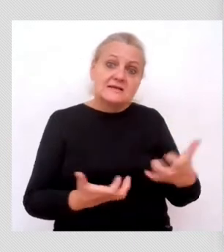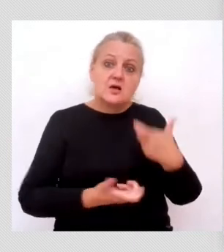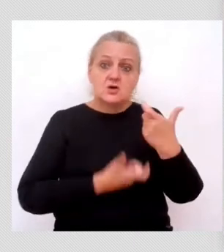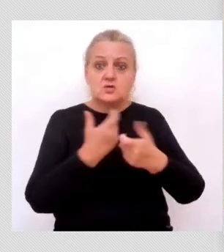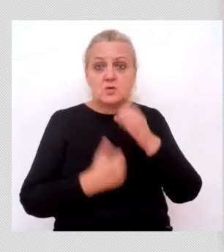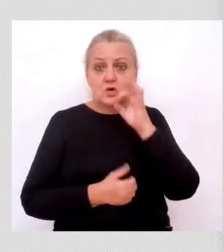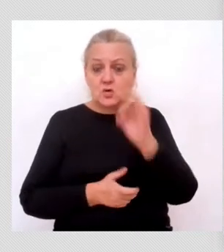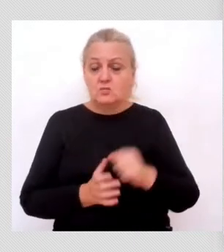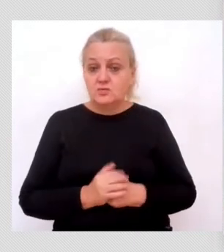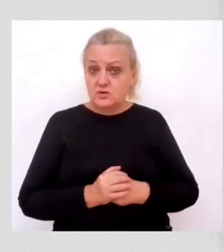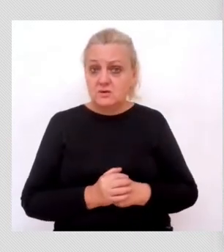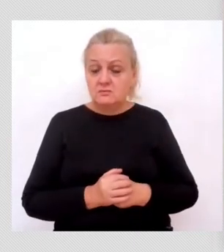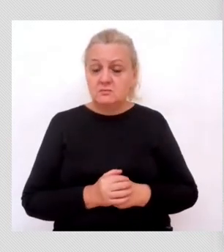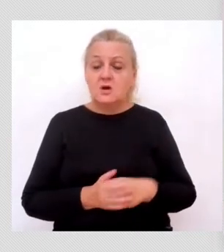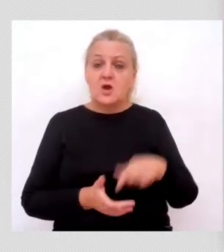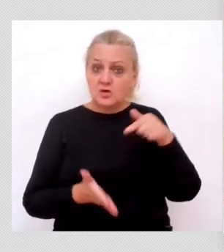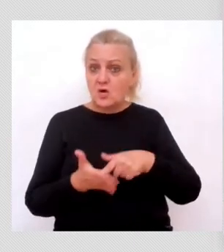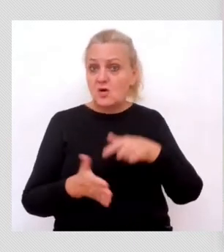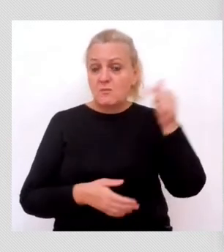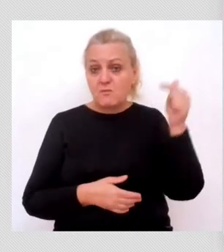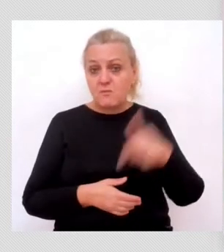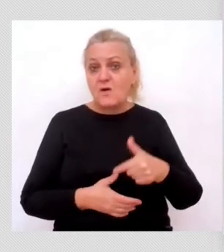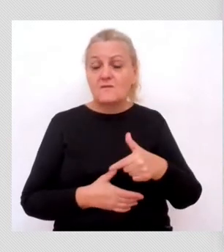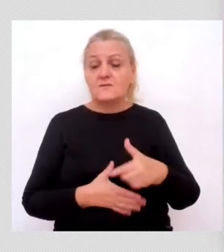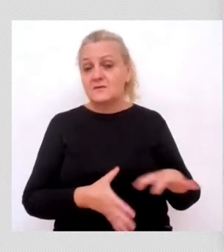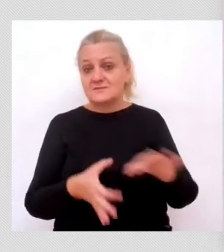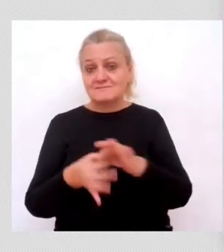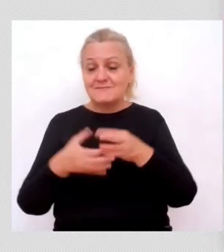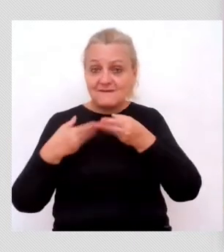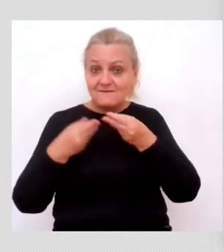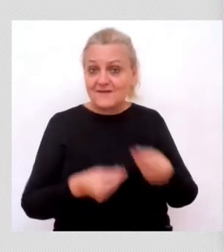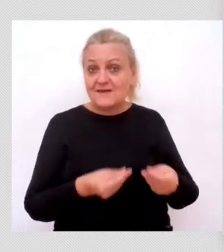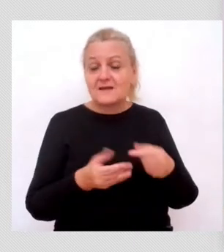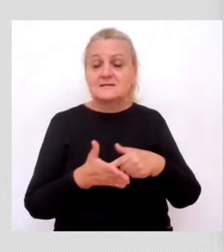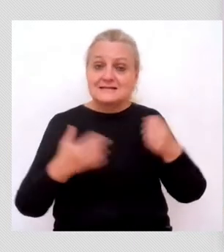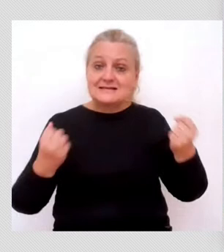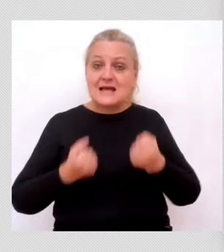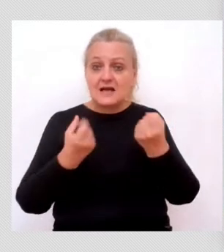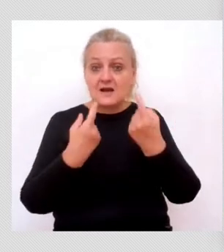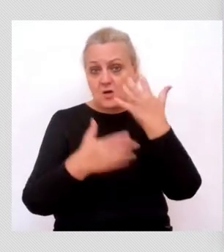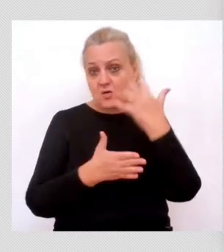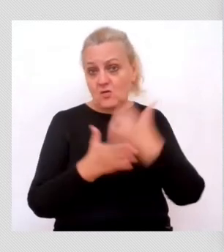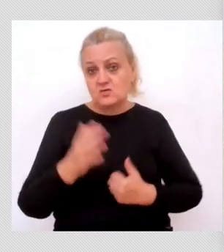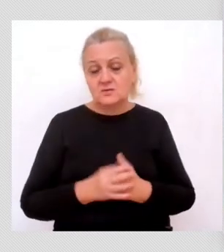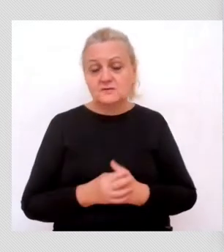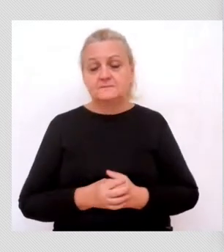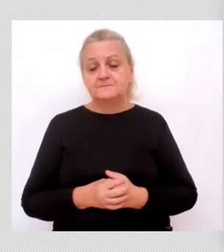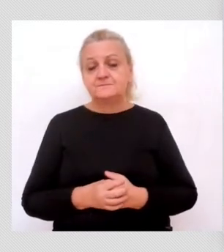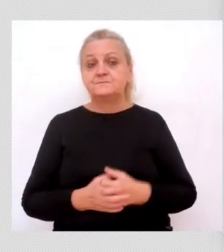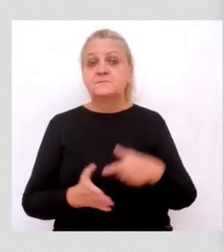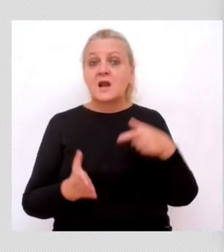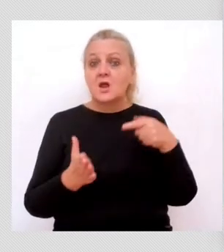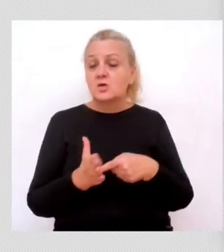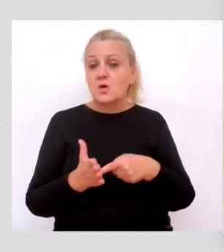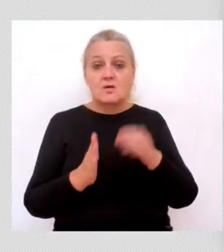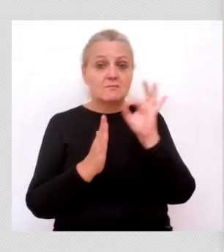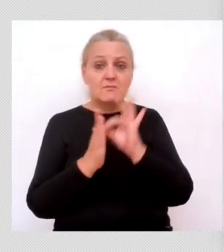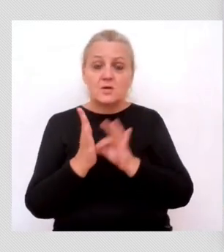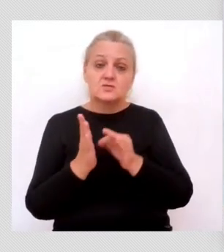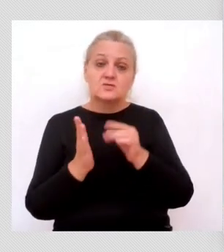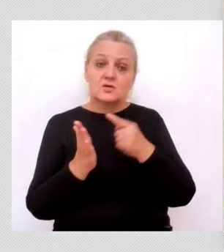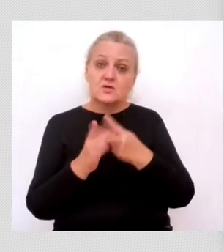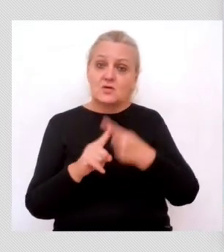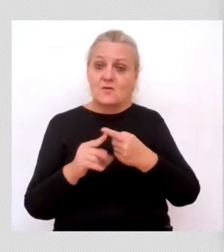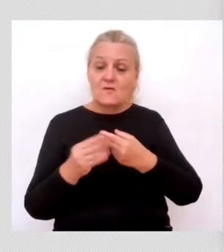I to powinniśmy również w kwestiach związanych z finansowaniem starać się wykorzystać. To jest postulat taki trochę większy niż